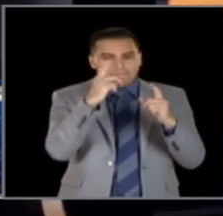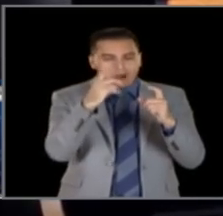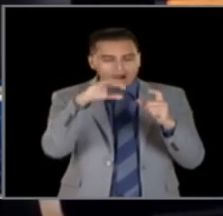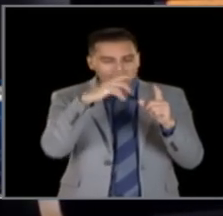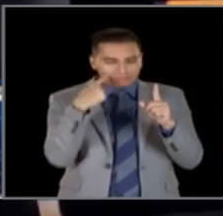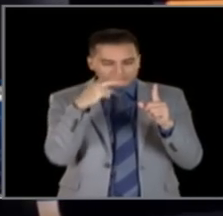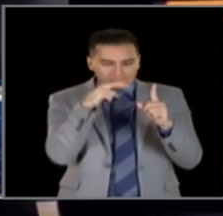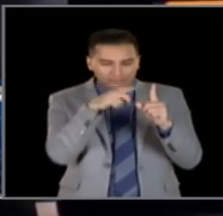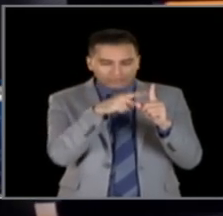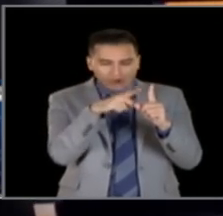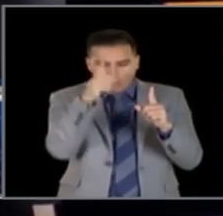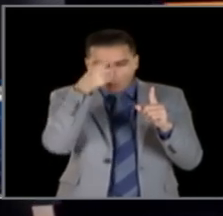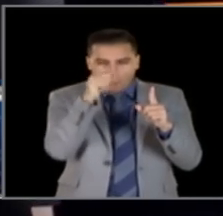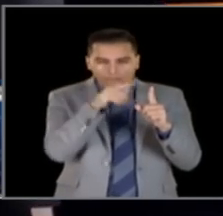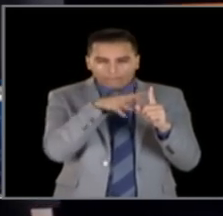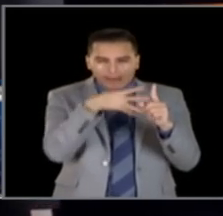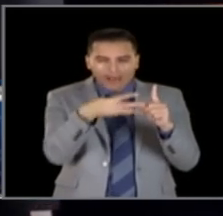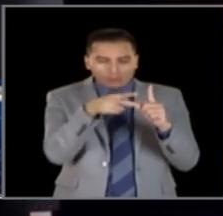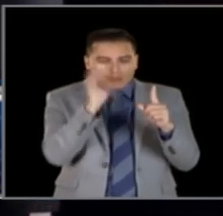روبرت بنسون